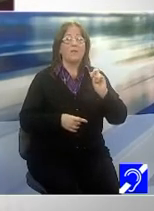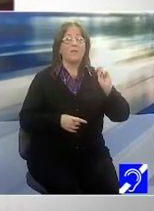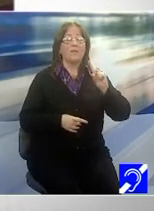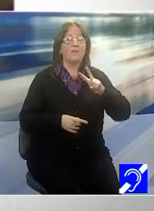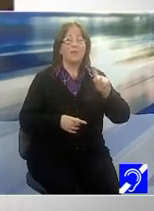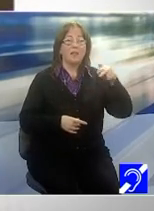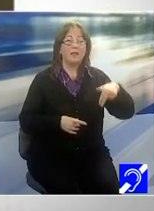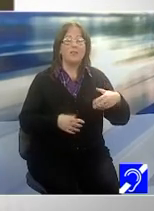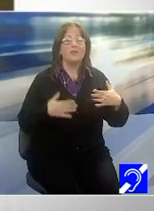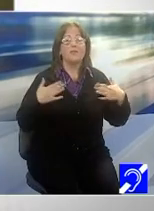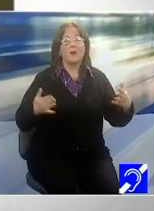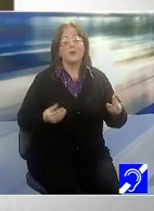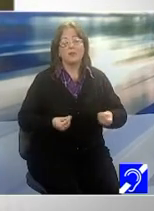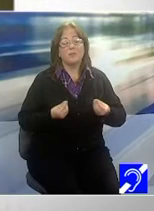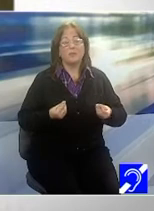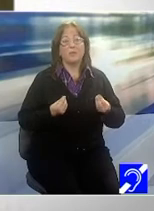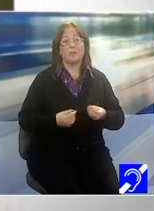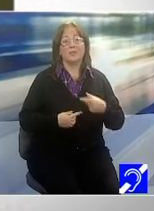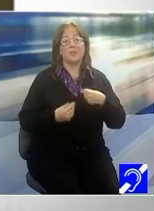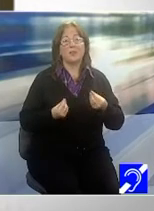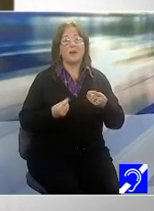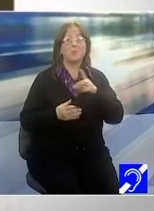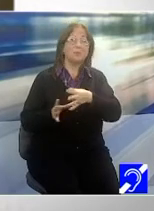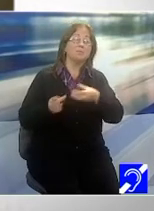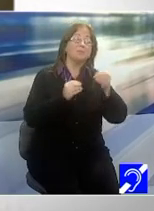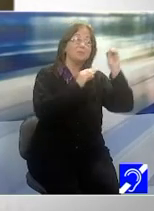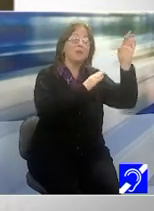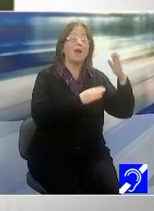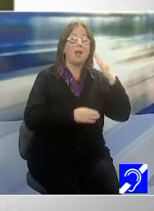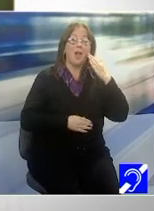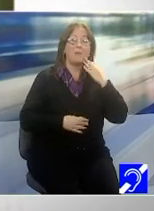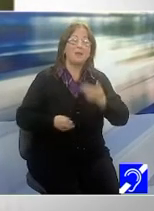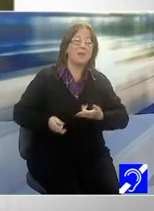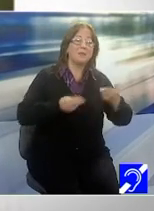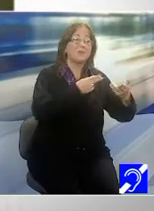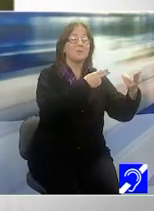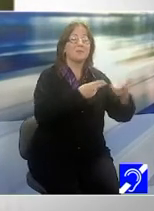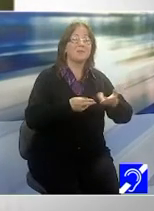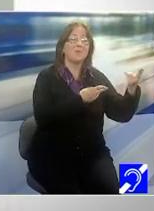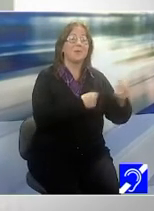ca vinul românesc să ajungă și în Statele Unite ale Americii. Și noi, dar vă așteptăm acest lucru.